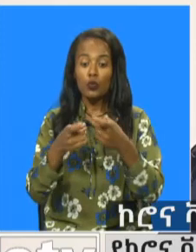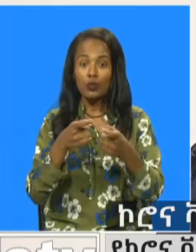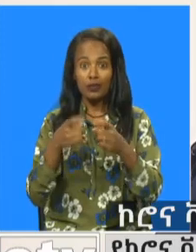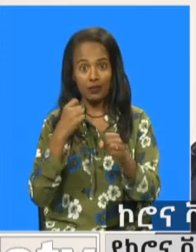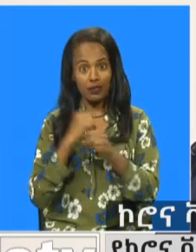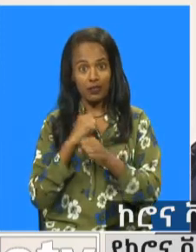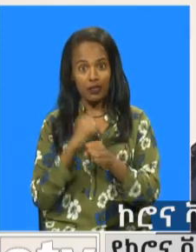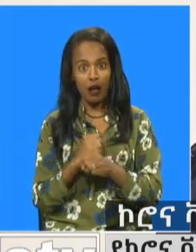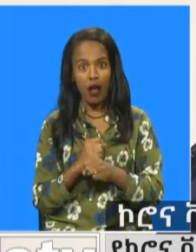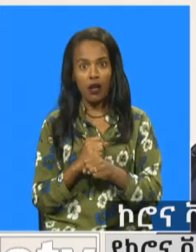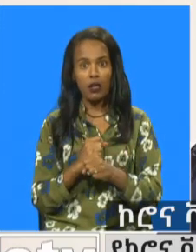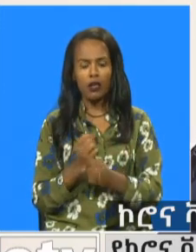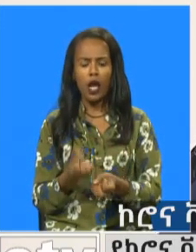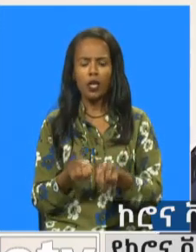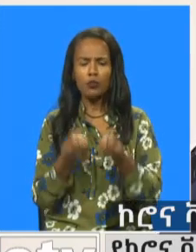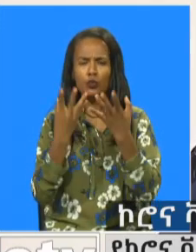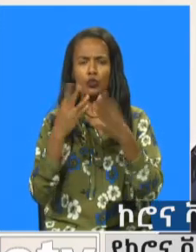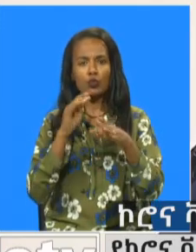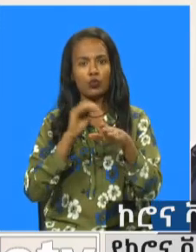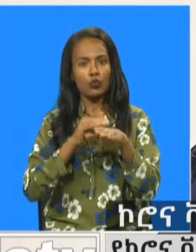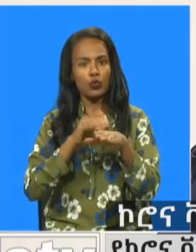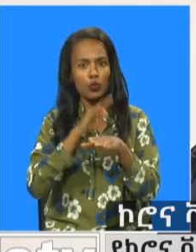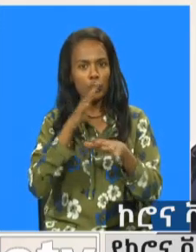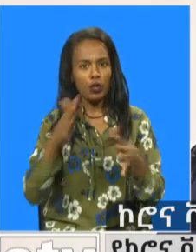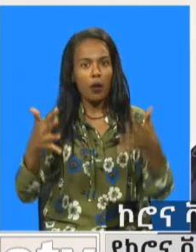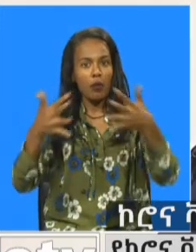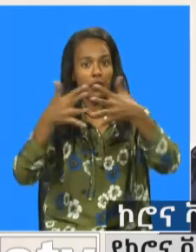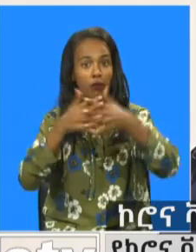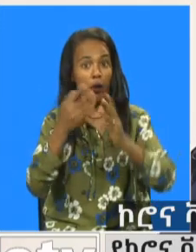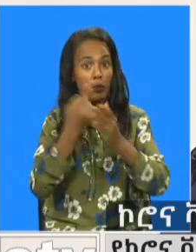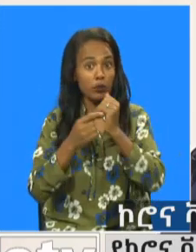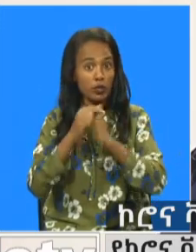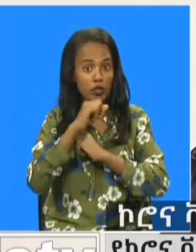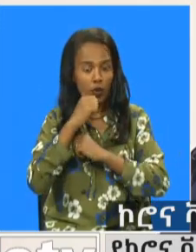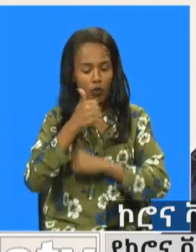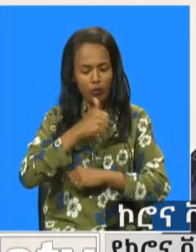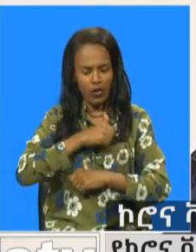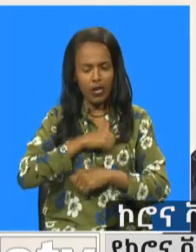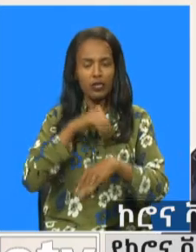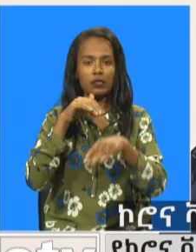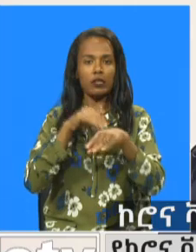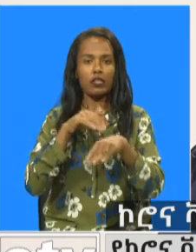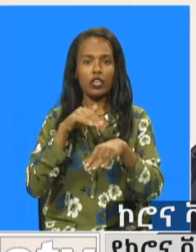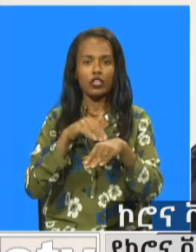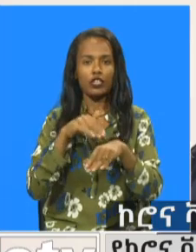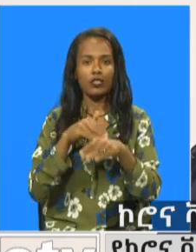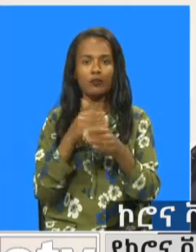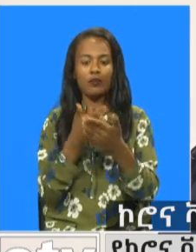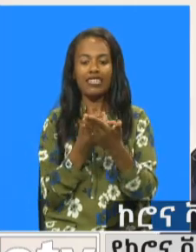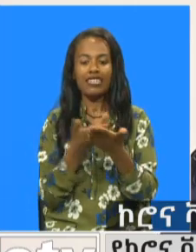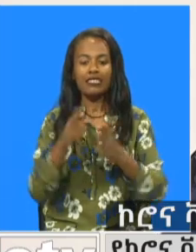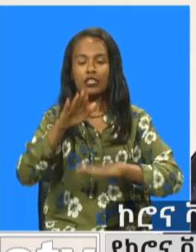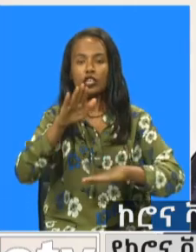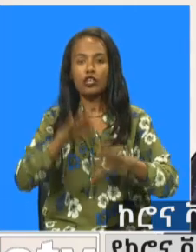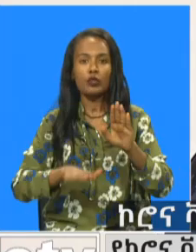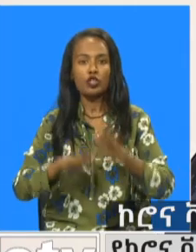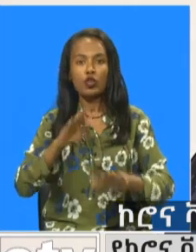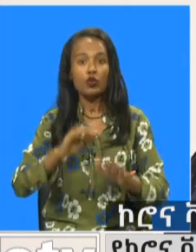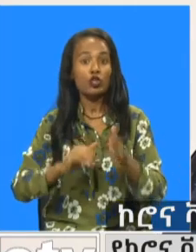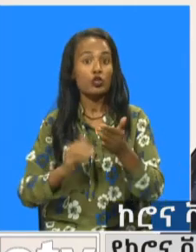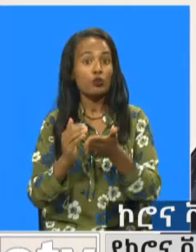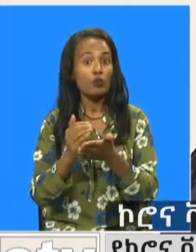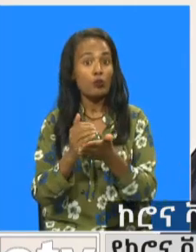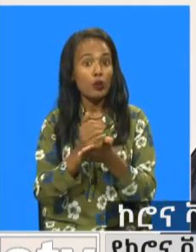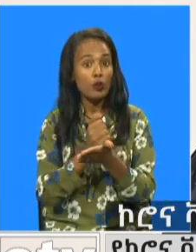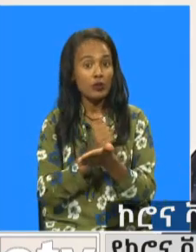ስራ ያለ ብዙ ጉትጎታ መተባበር ብቻ ሳይሆን በራስ ተነሳሽነትም እነዚህን እርምጃዎች